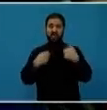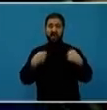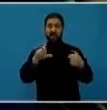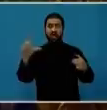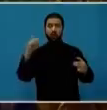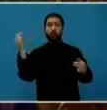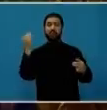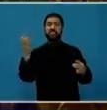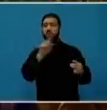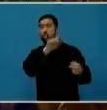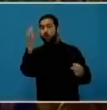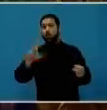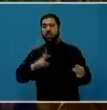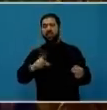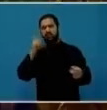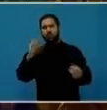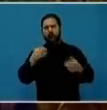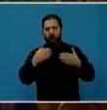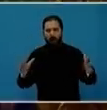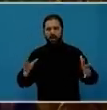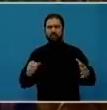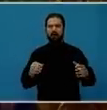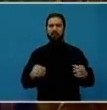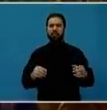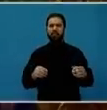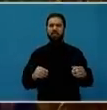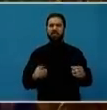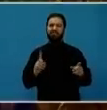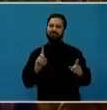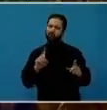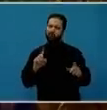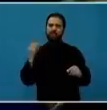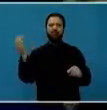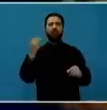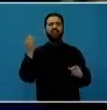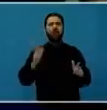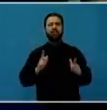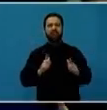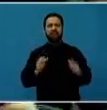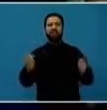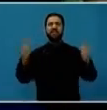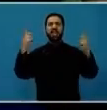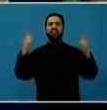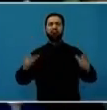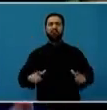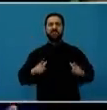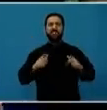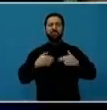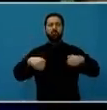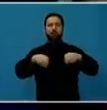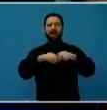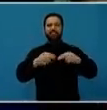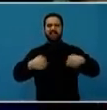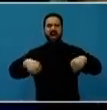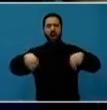nu este una rapidă și una pripită. Dumnezeu este Cel care așteaptă. Așteaptă până la sfârșitul vieții noastre să ne îndreptăm.